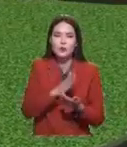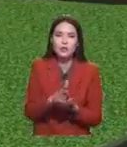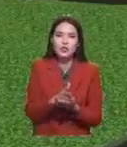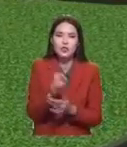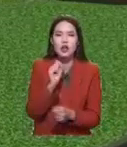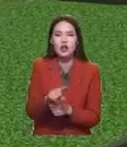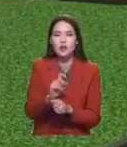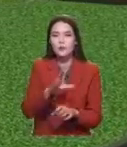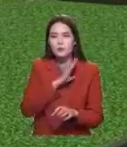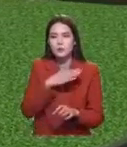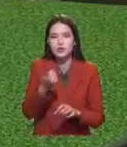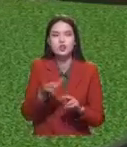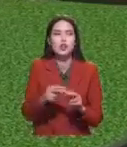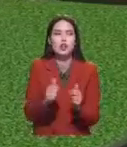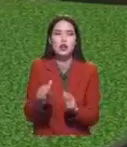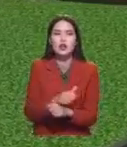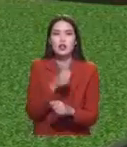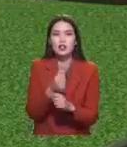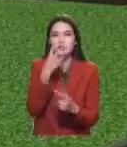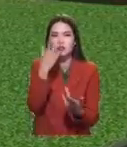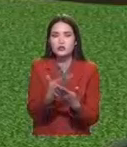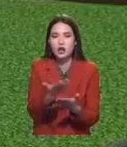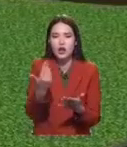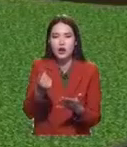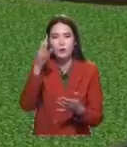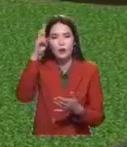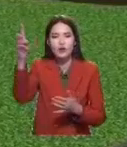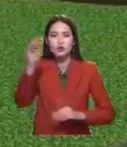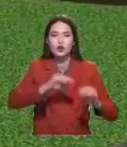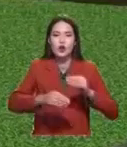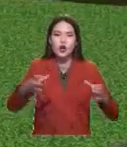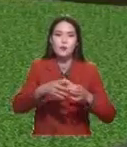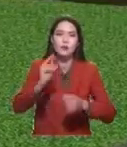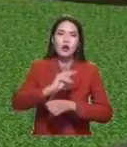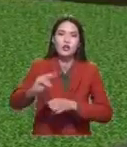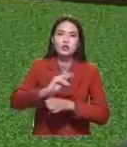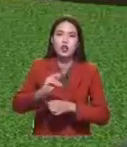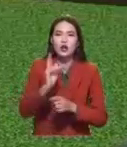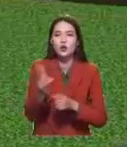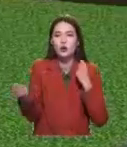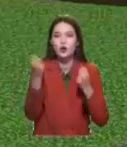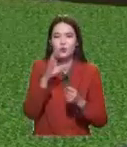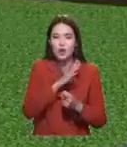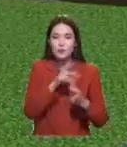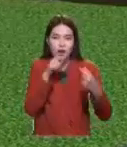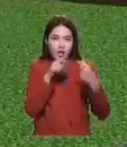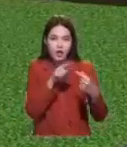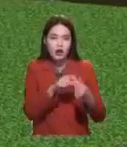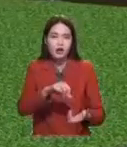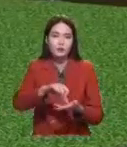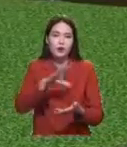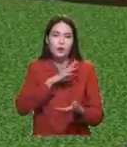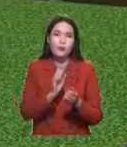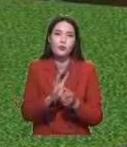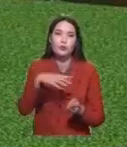еді. Естеріңізге сала кетейік, Балтиев қазір ұлттық құраманың жаттықтырушылар штабында. Қарсыластарының қақпасына 14 гол